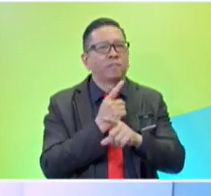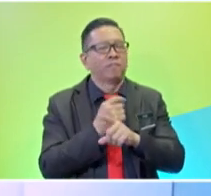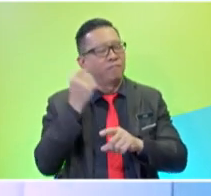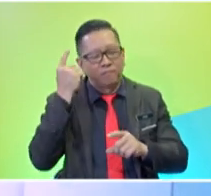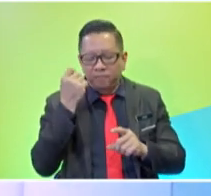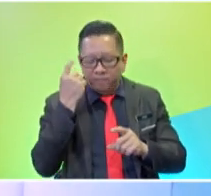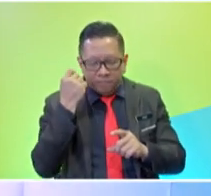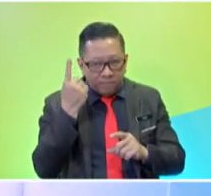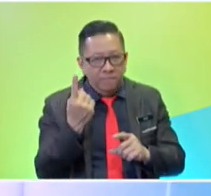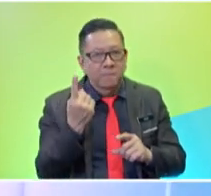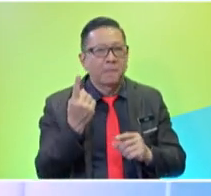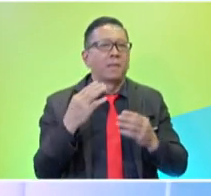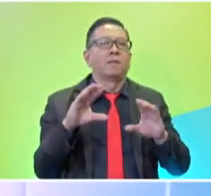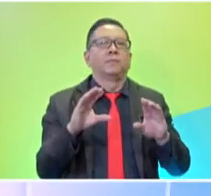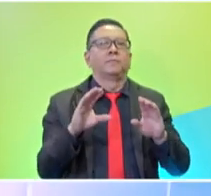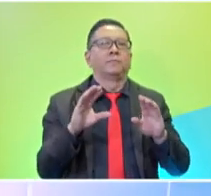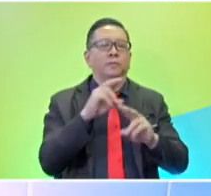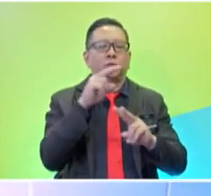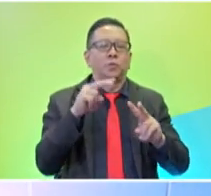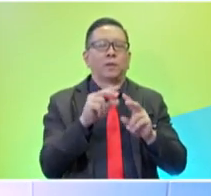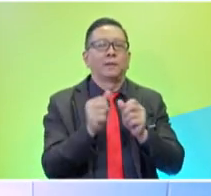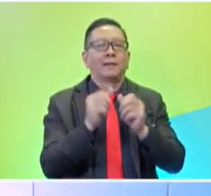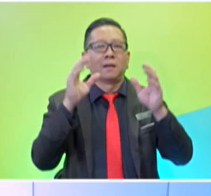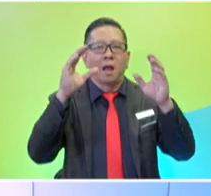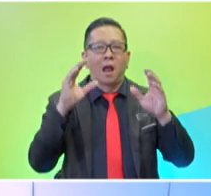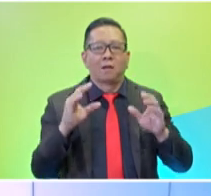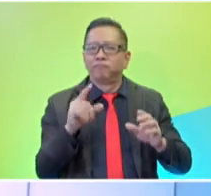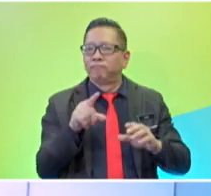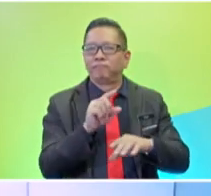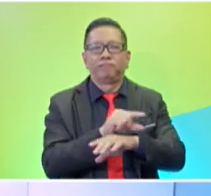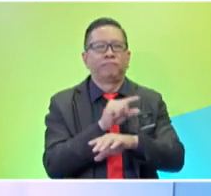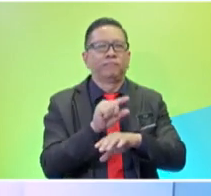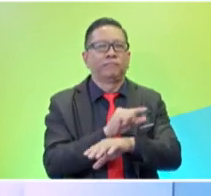pahamkan dan coba sesuaikan dengan kaidah apa yang kita